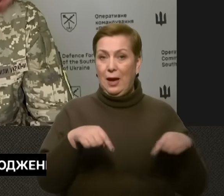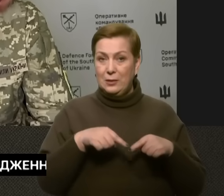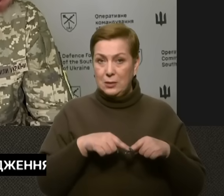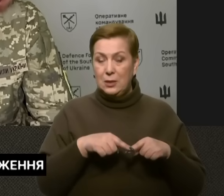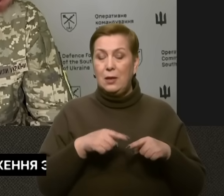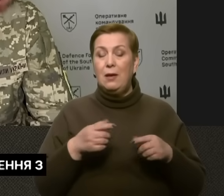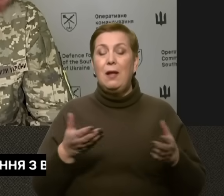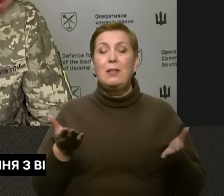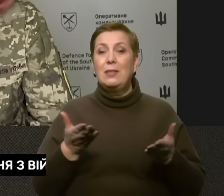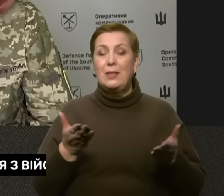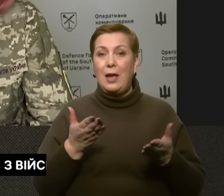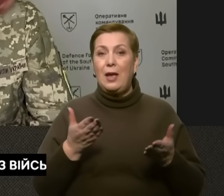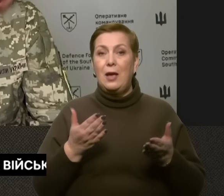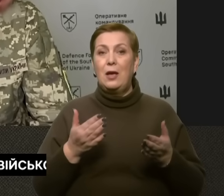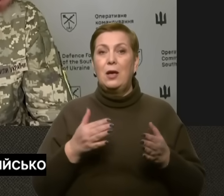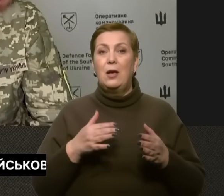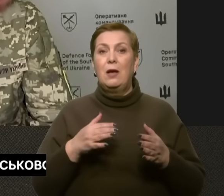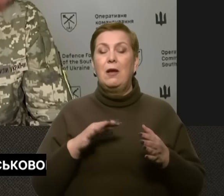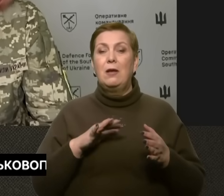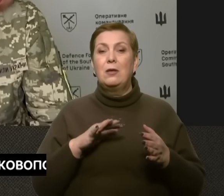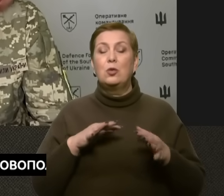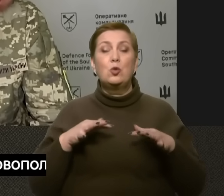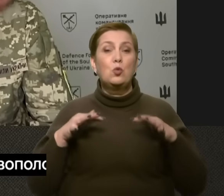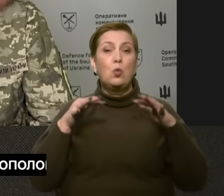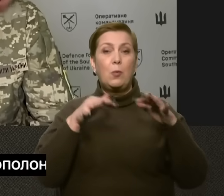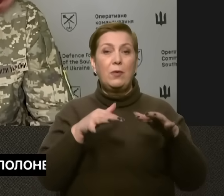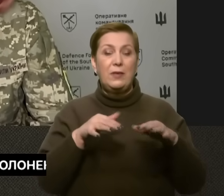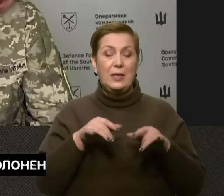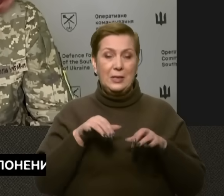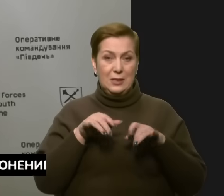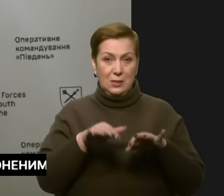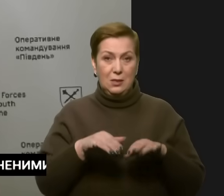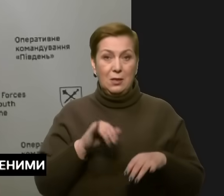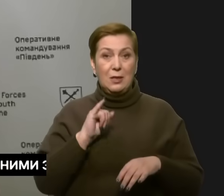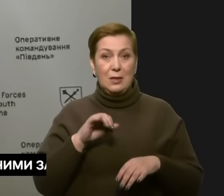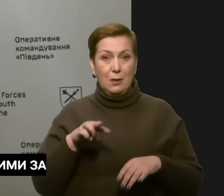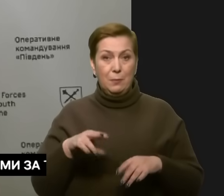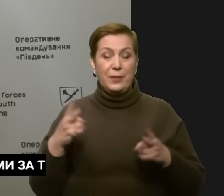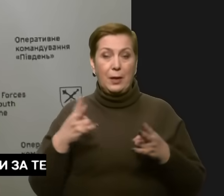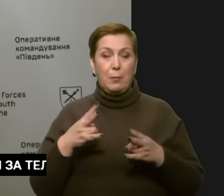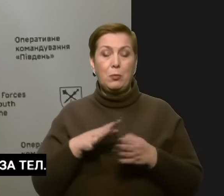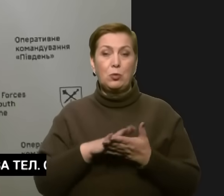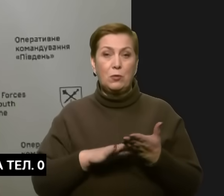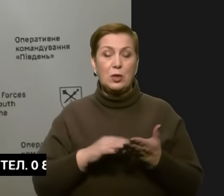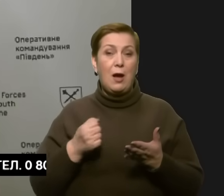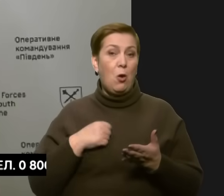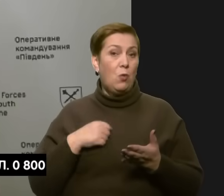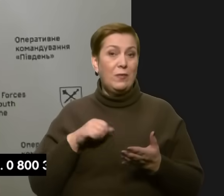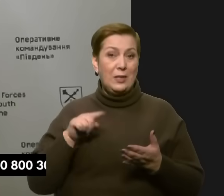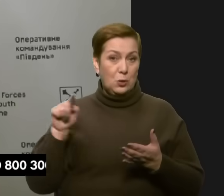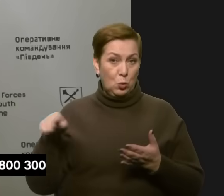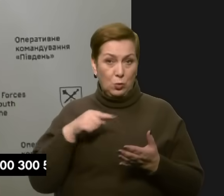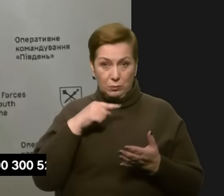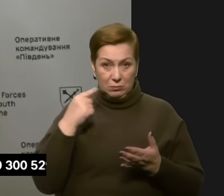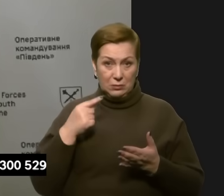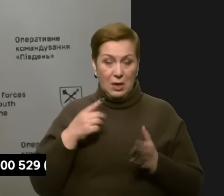на цій ділянці, де штурмові дії їм треба продовжувати. А в війську нема злагодженості. І тому